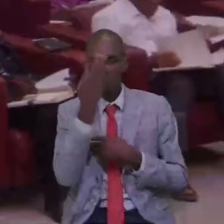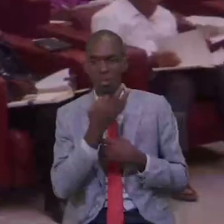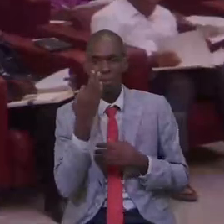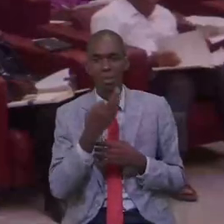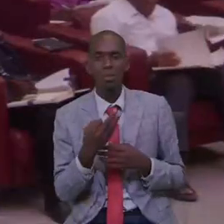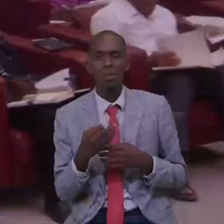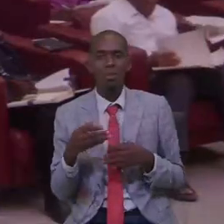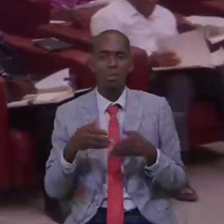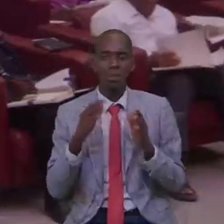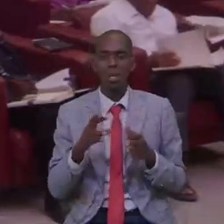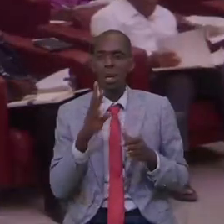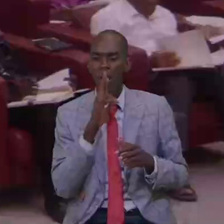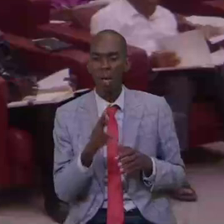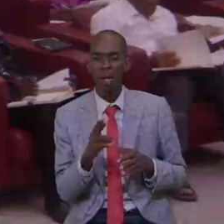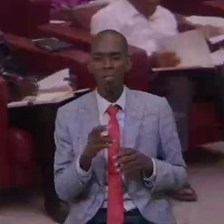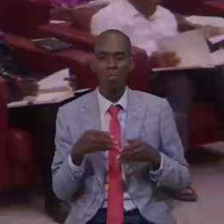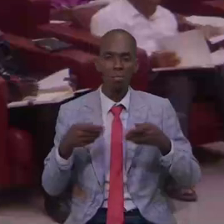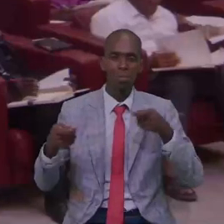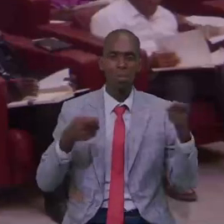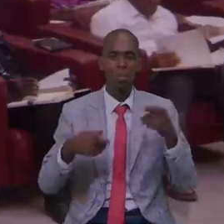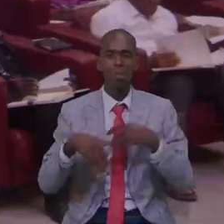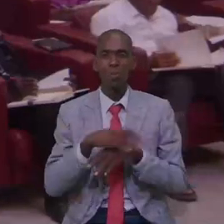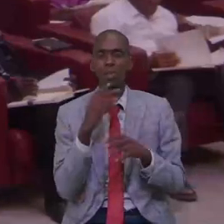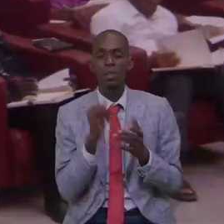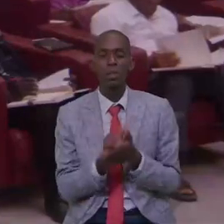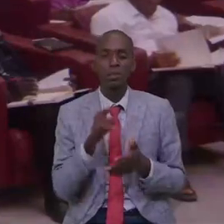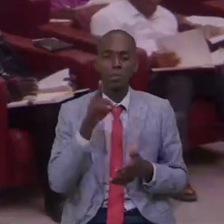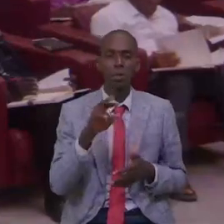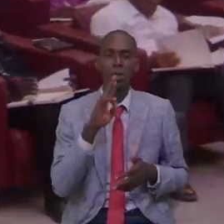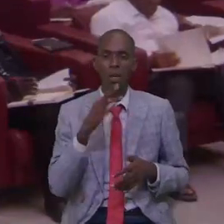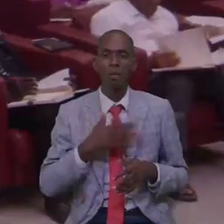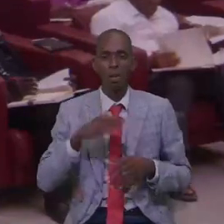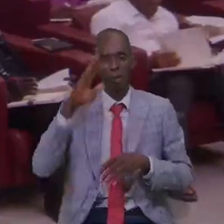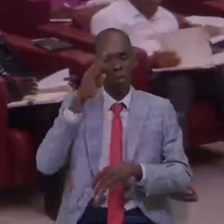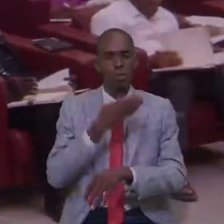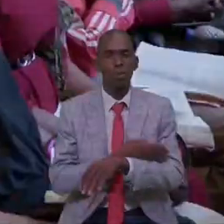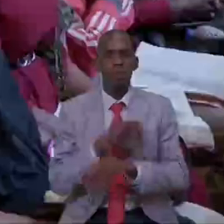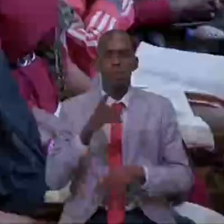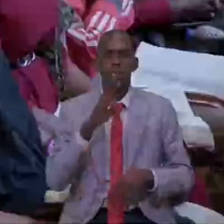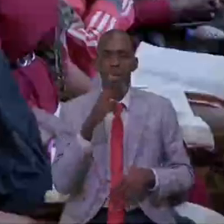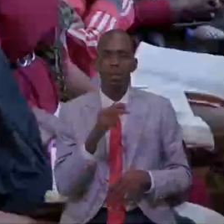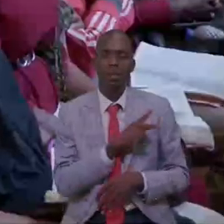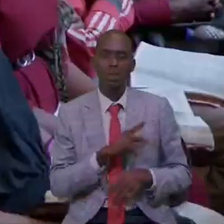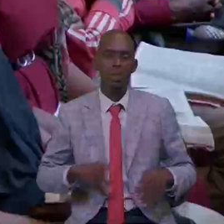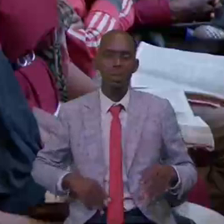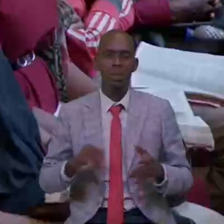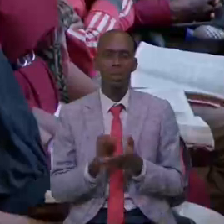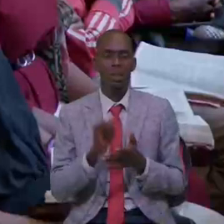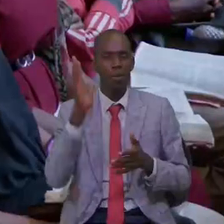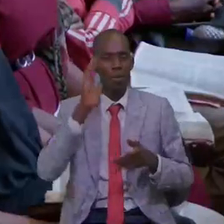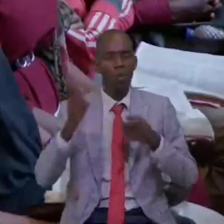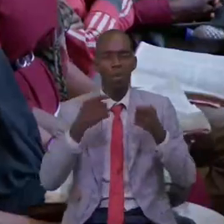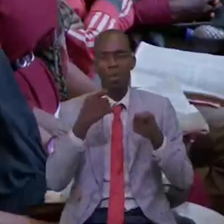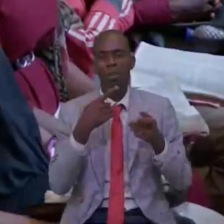étrangers qui règnent sur tous ces empires, que tu es mon fils et tu es le roi qui va régner. Demande-moi et